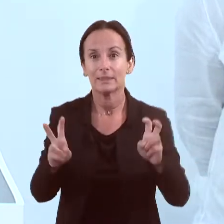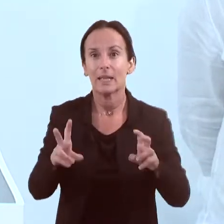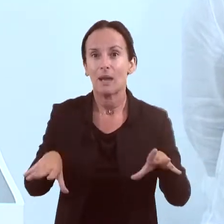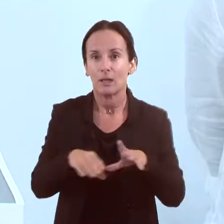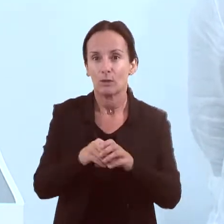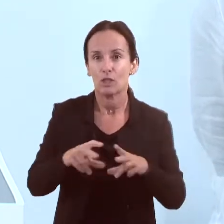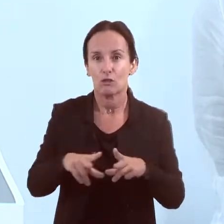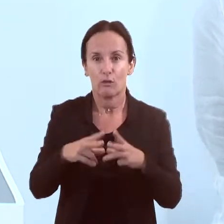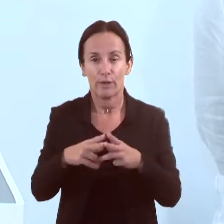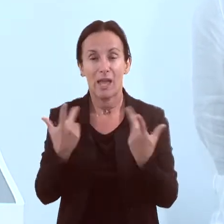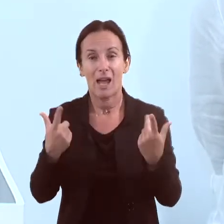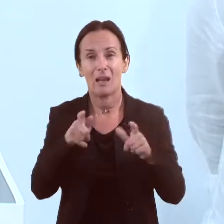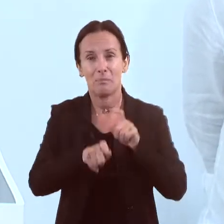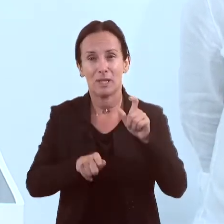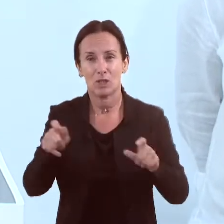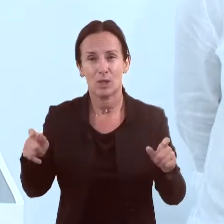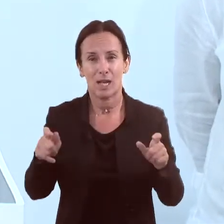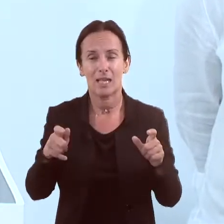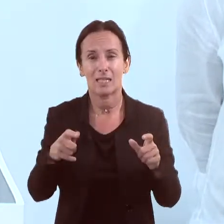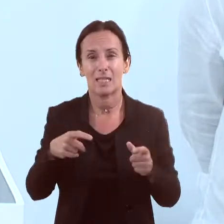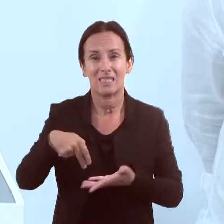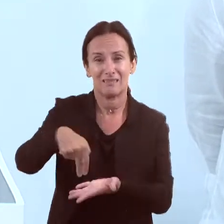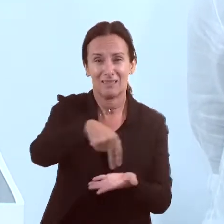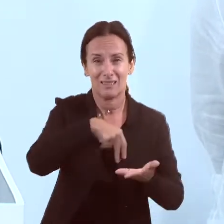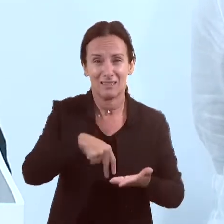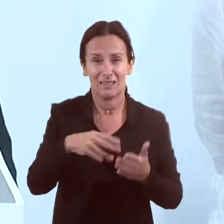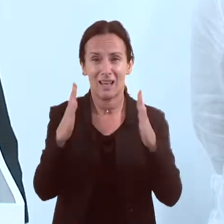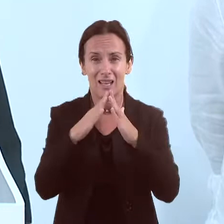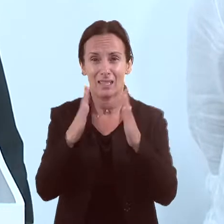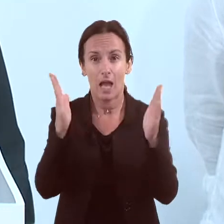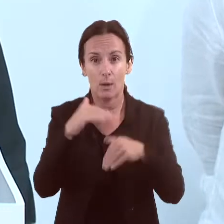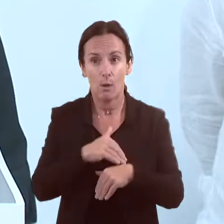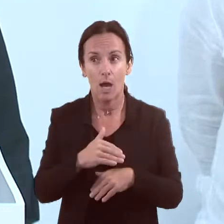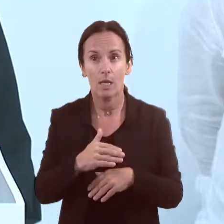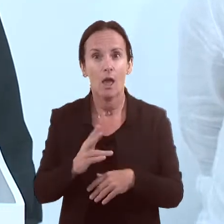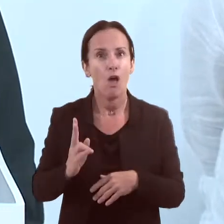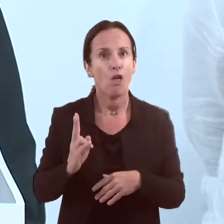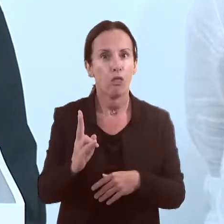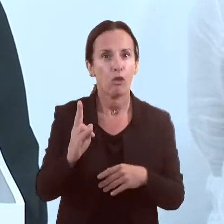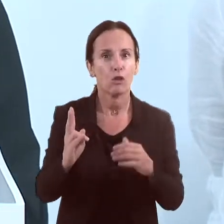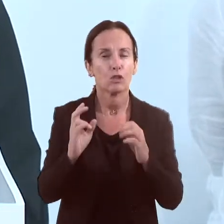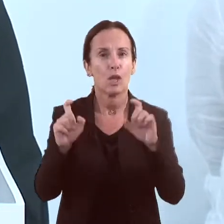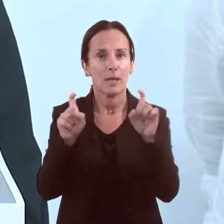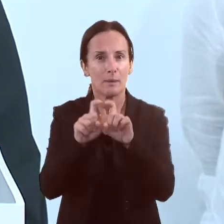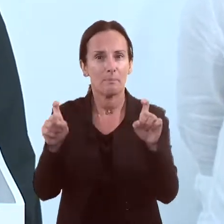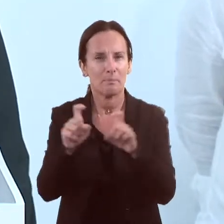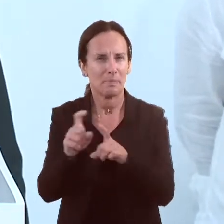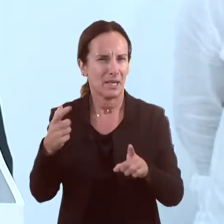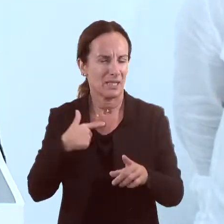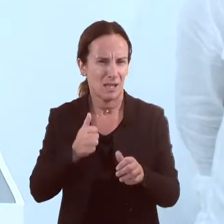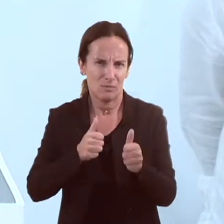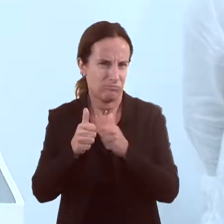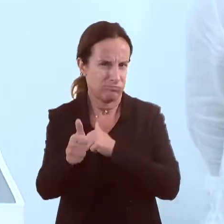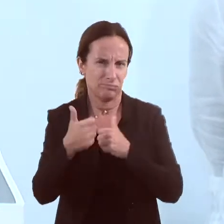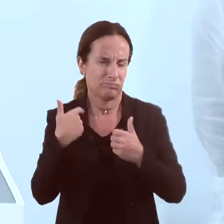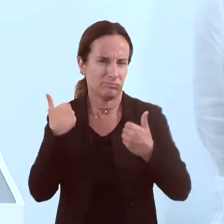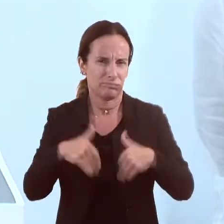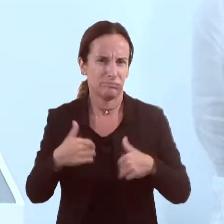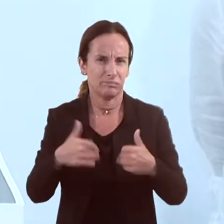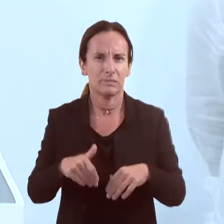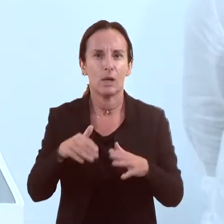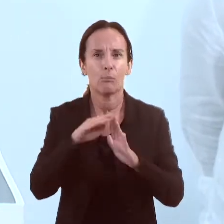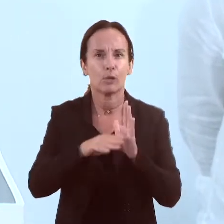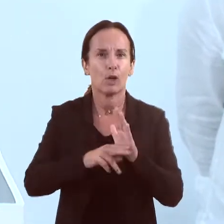social, el sensellarisme, ja estàvem treballant amb aquestes entitats i ja som pioners, no? Amb el Housing First o amb altres programes, som una